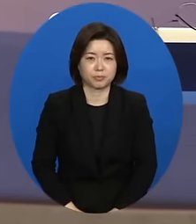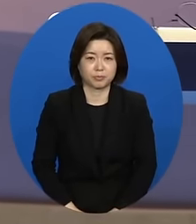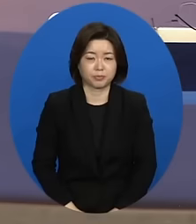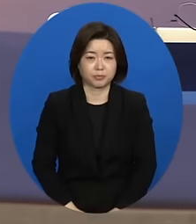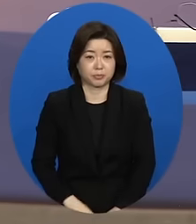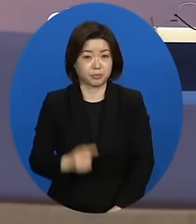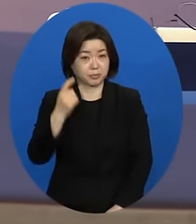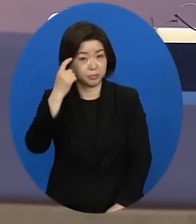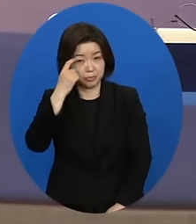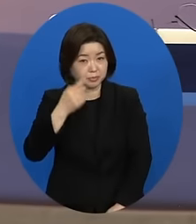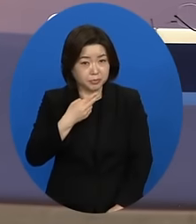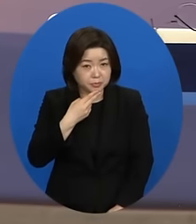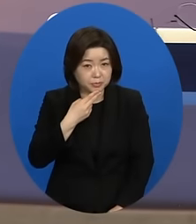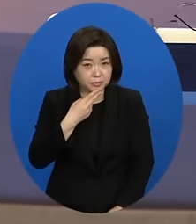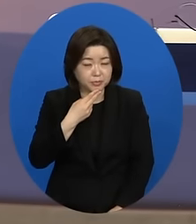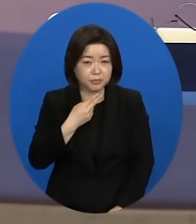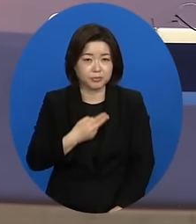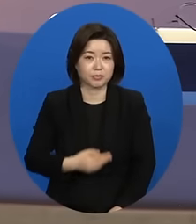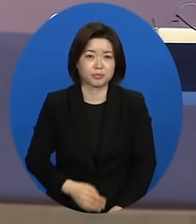생각 안 해보셨죠?